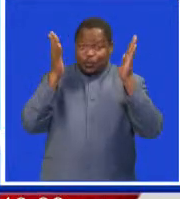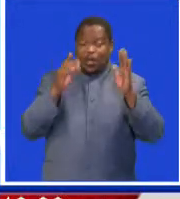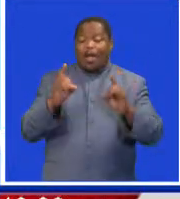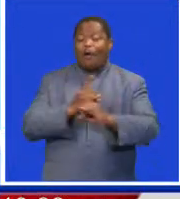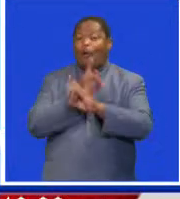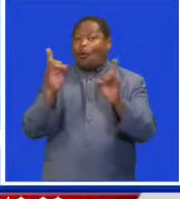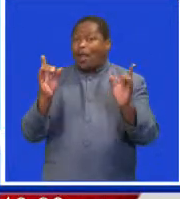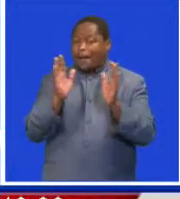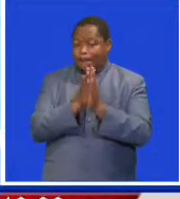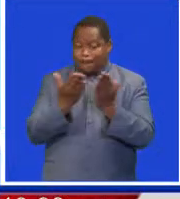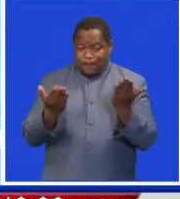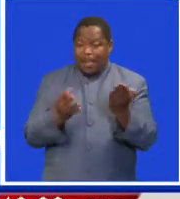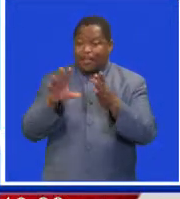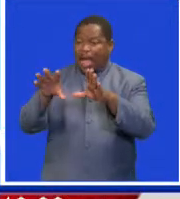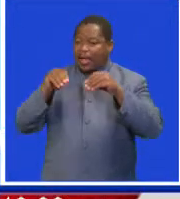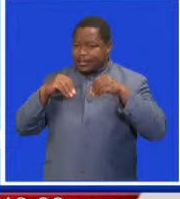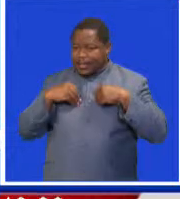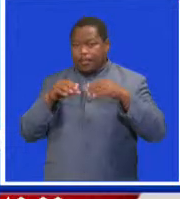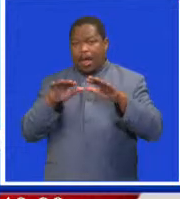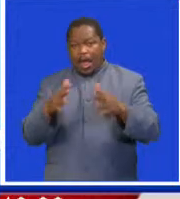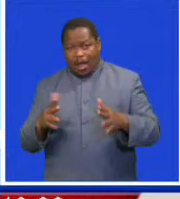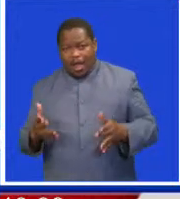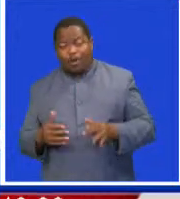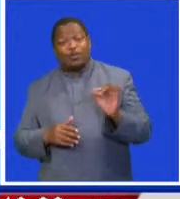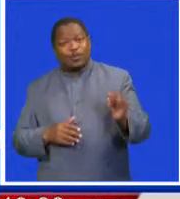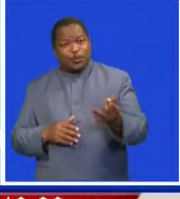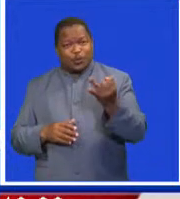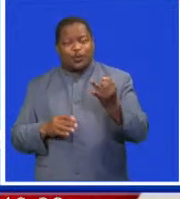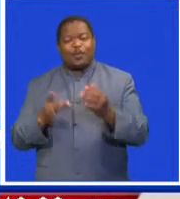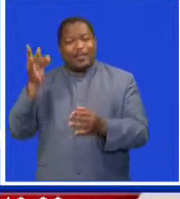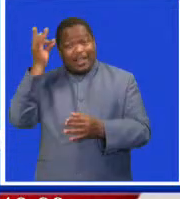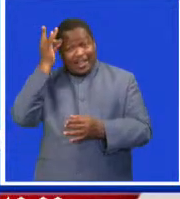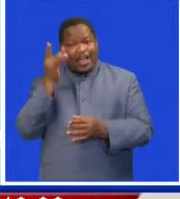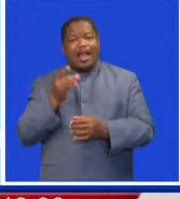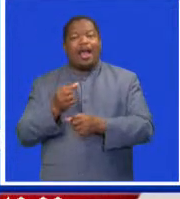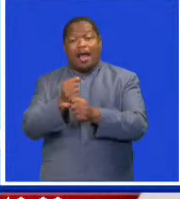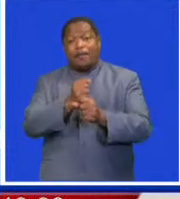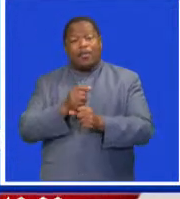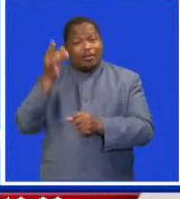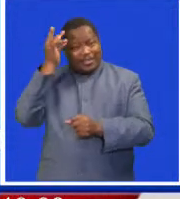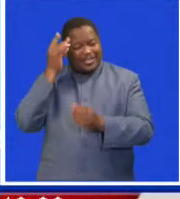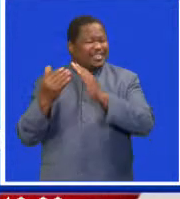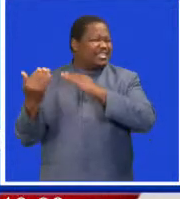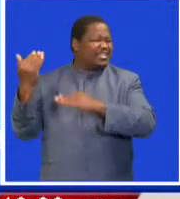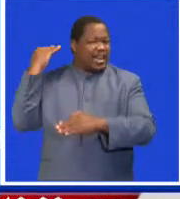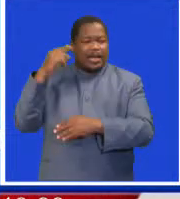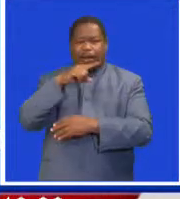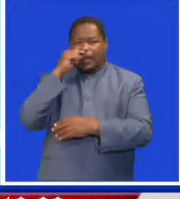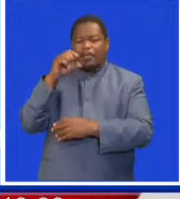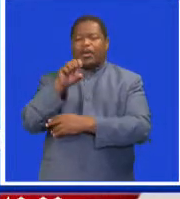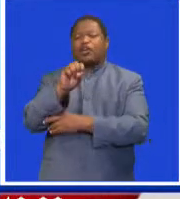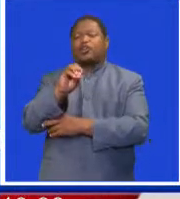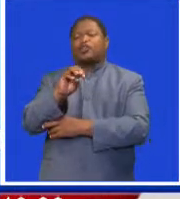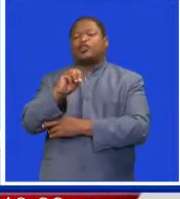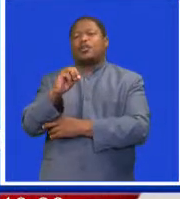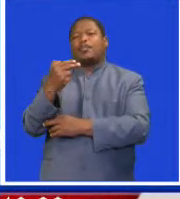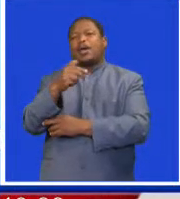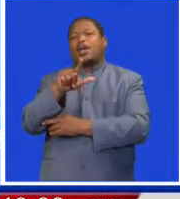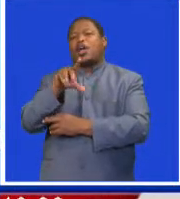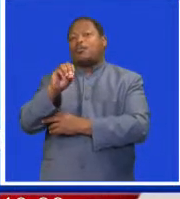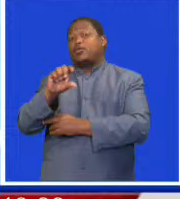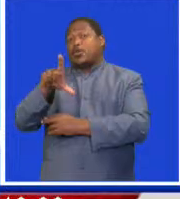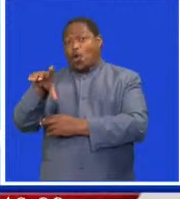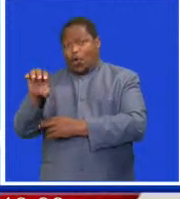sigubha lusuku lekutala kwenkosi Sobhuza wesibili umfana nenkosi uthi inkosi Sobhuza iyakha lelisonto leli kude ukuthi uma ngabe kukhona